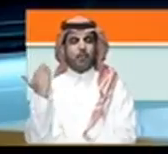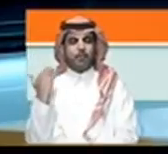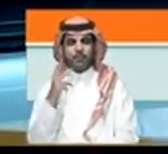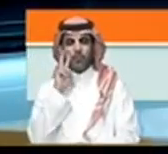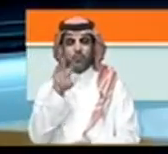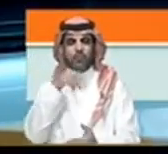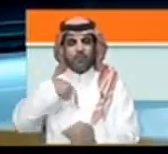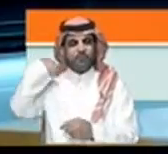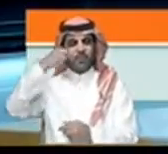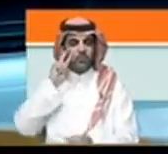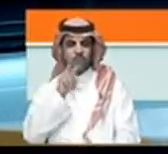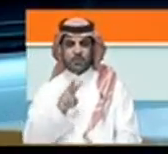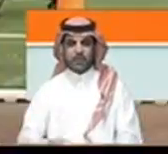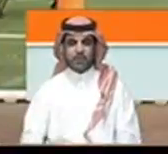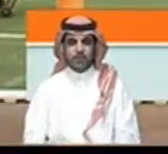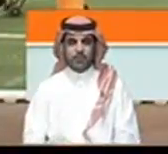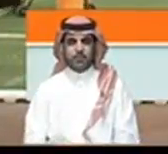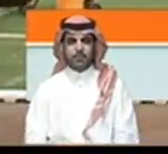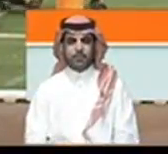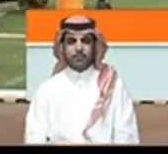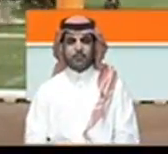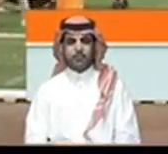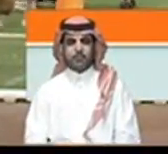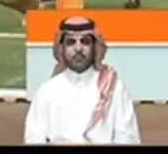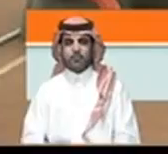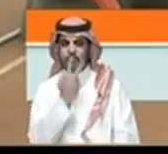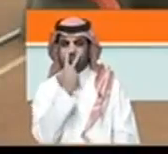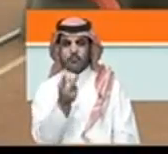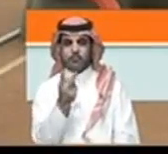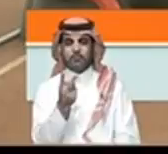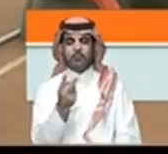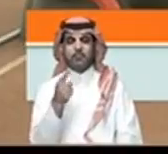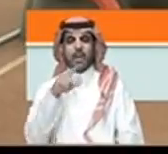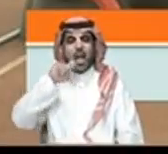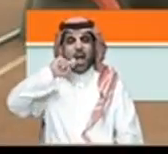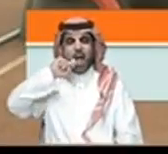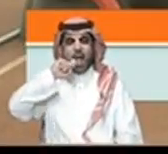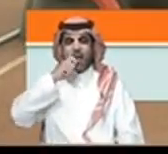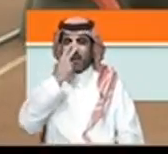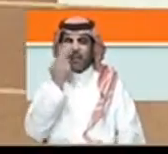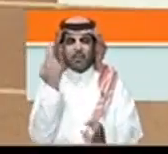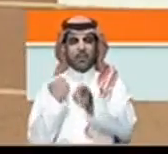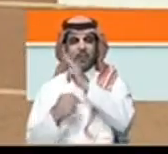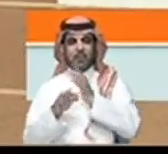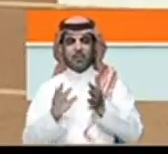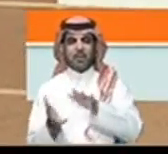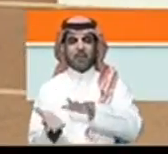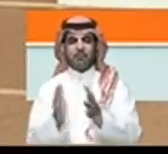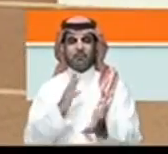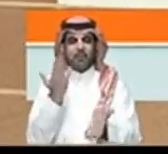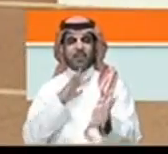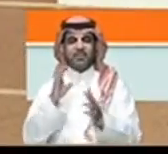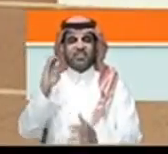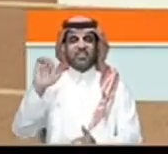اوفى في التقرير التالي انطلق في منطقه حائل مهرجان وفعاليات جيل الطيبين في